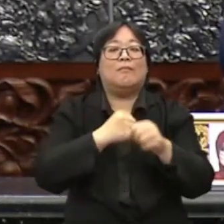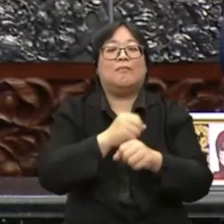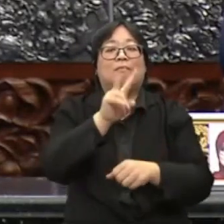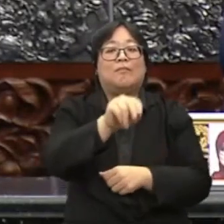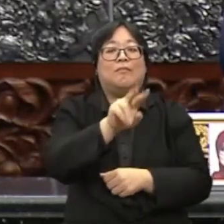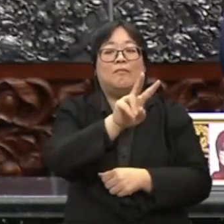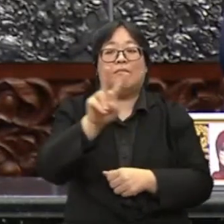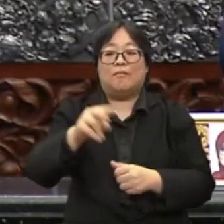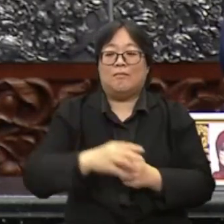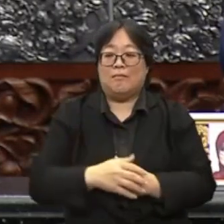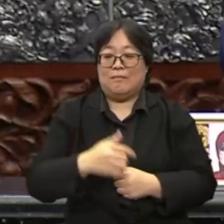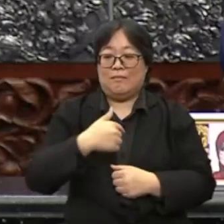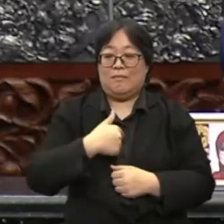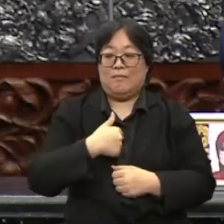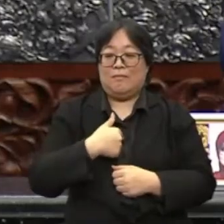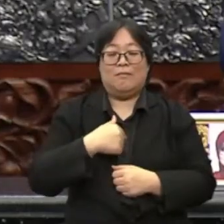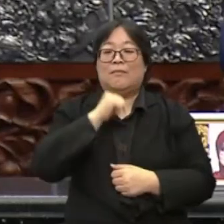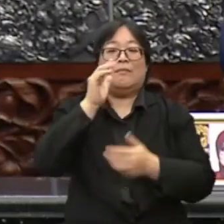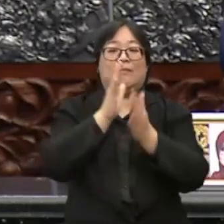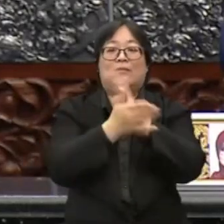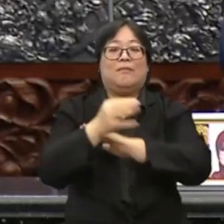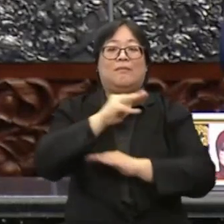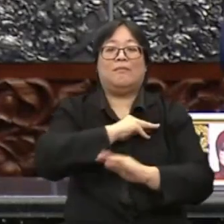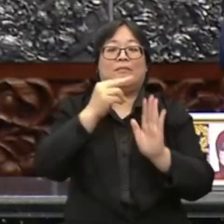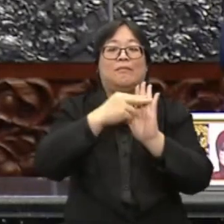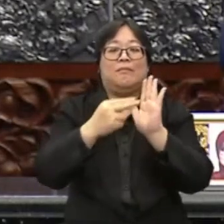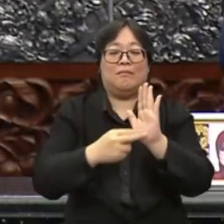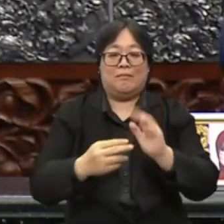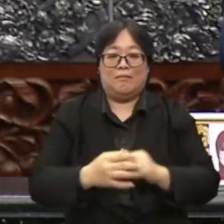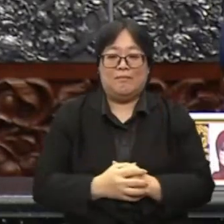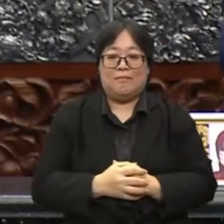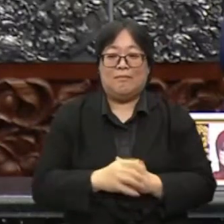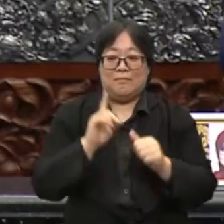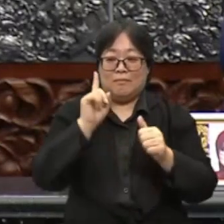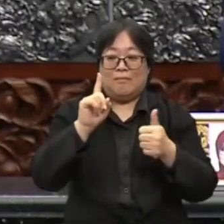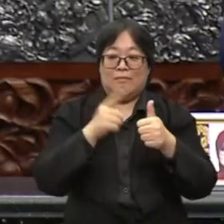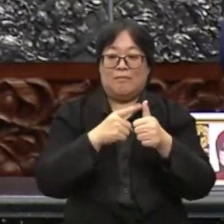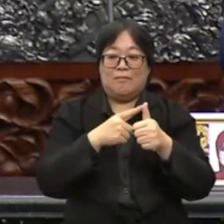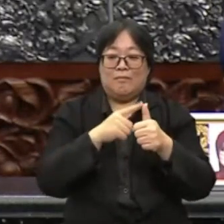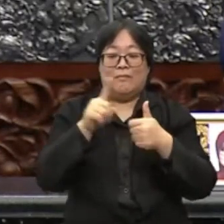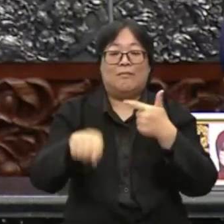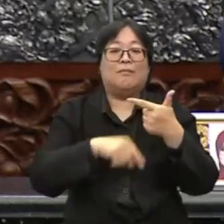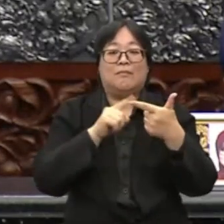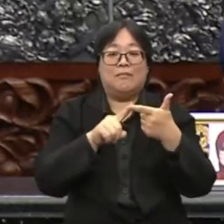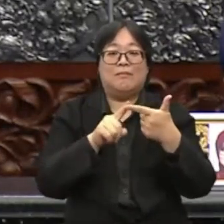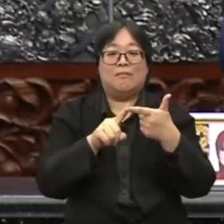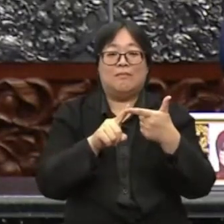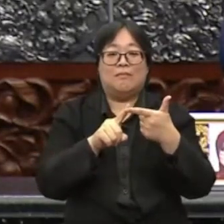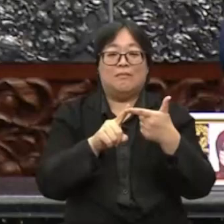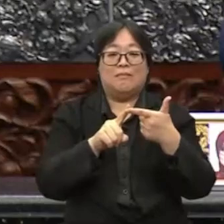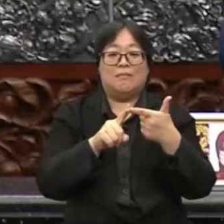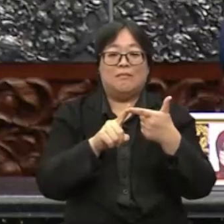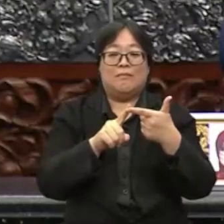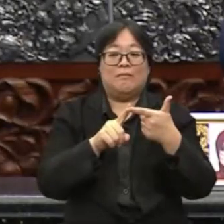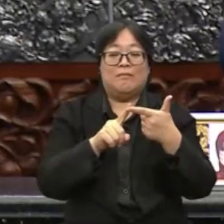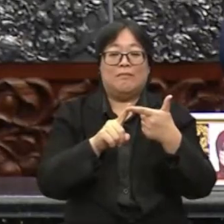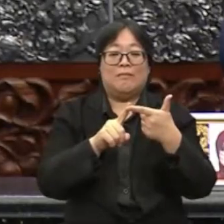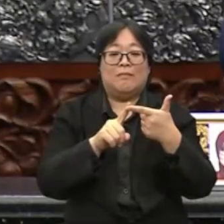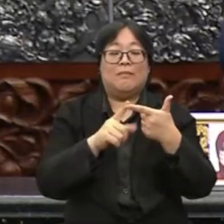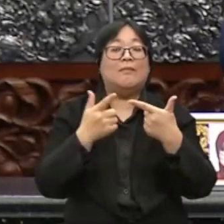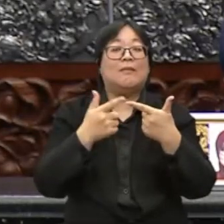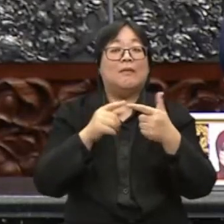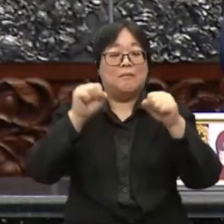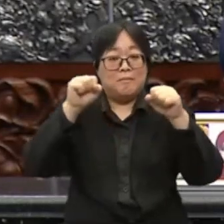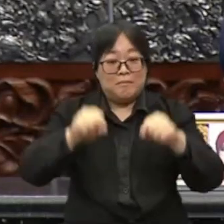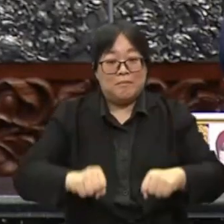2022 saya dah tak jadi menteri undang-undang pada masa itu yang pertama yang keduanya Le atau